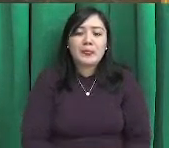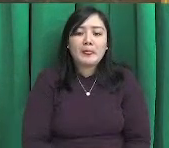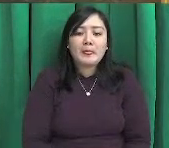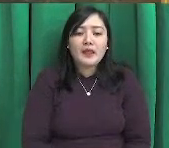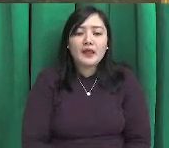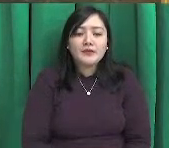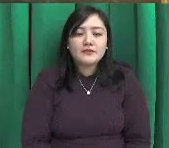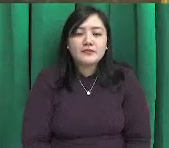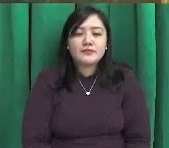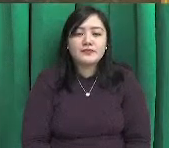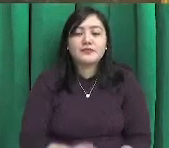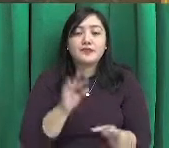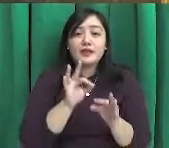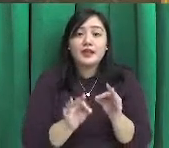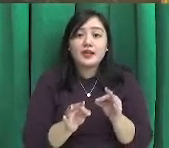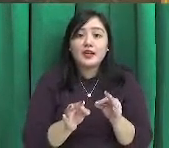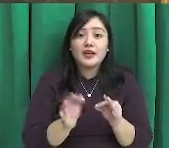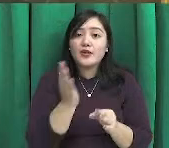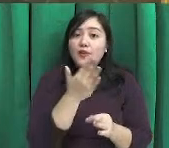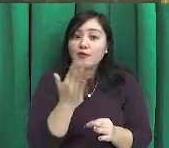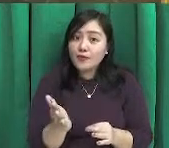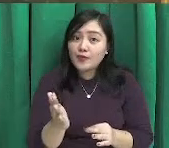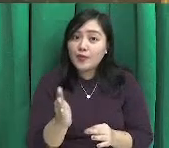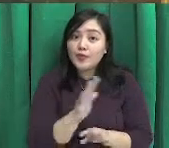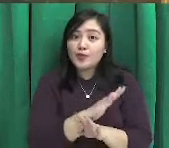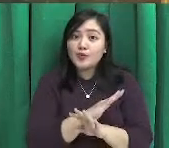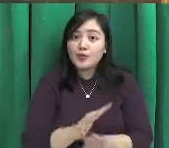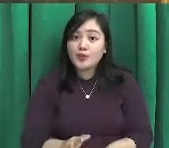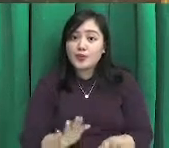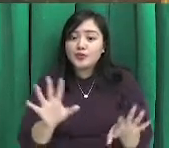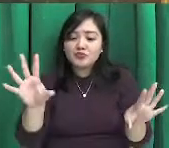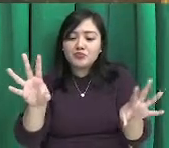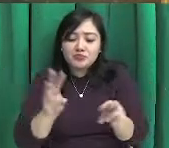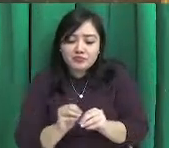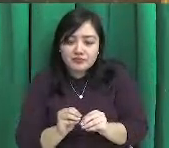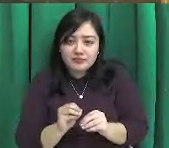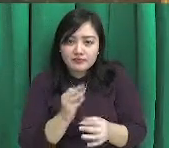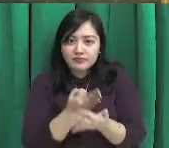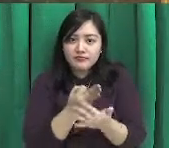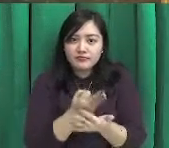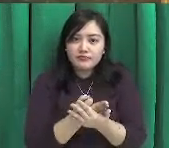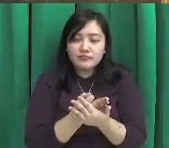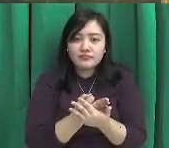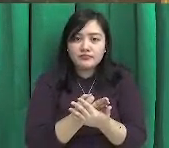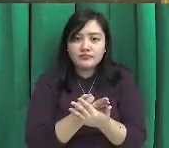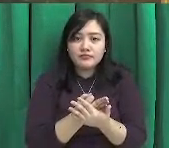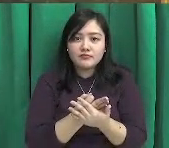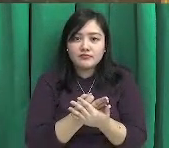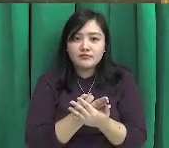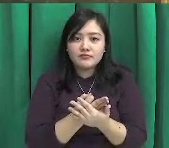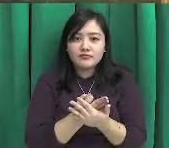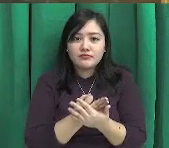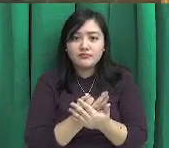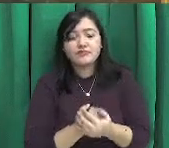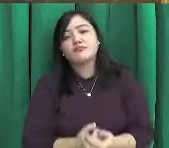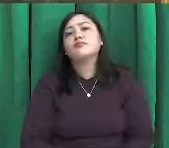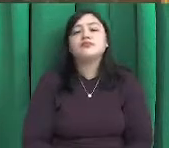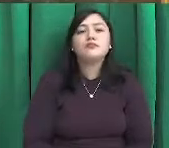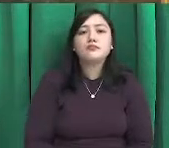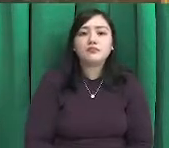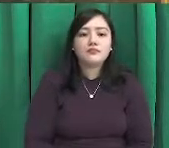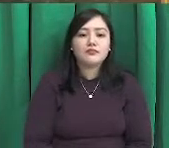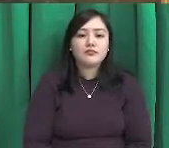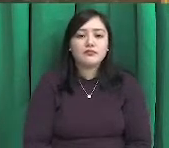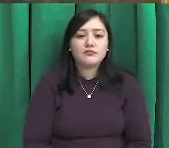See? Pag hindi pinagsama yan, pag merong hindi pumayag, kapatid, kasabi ng iba, eh